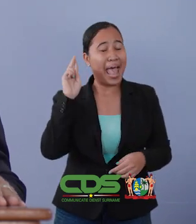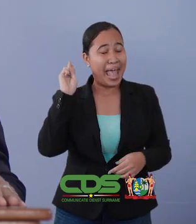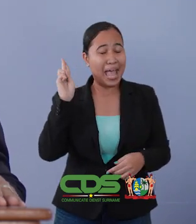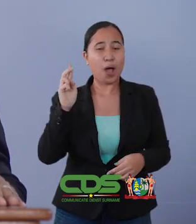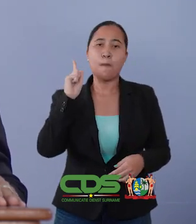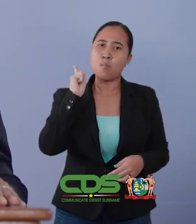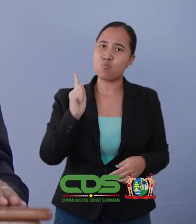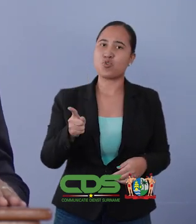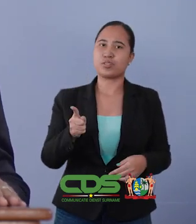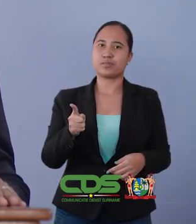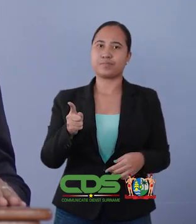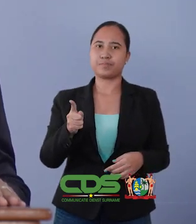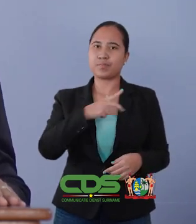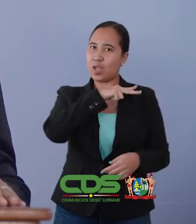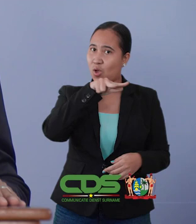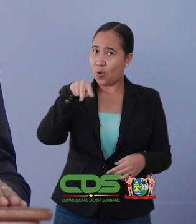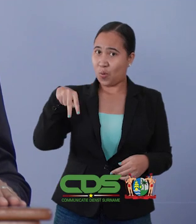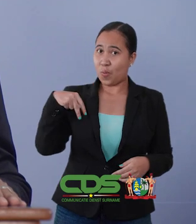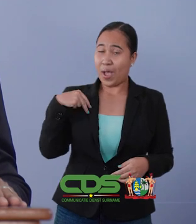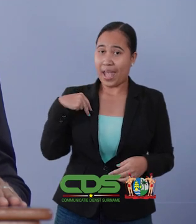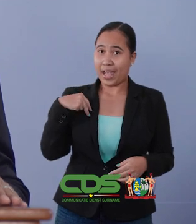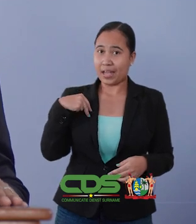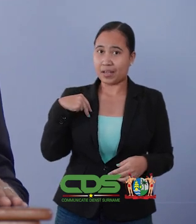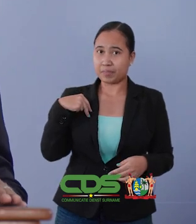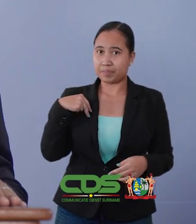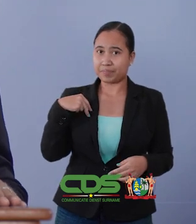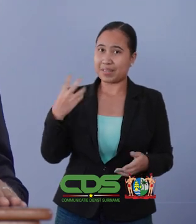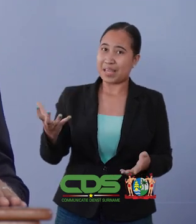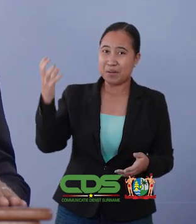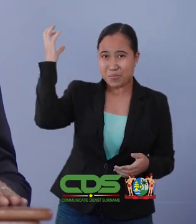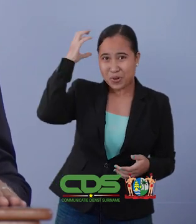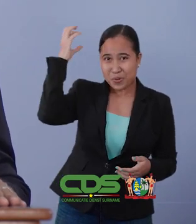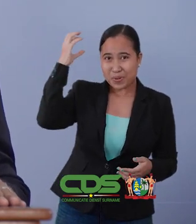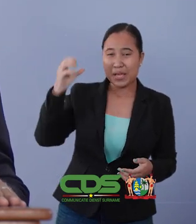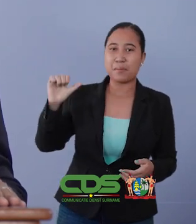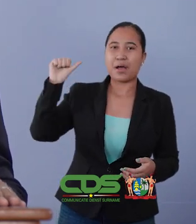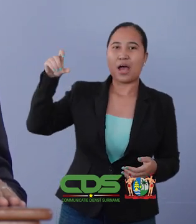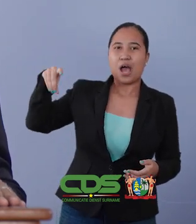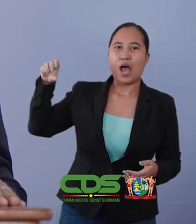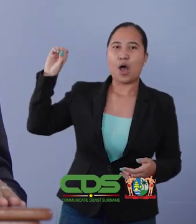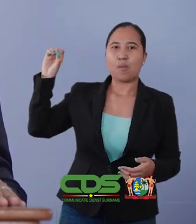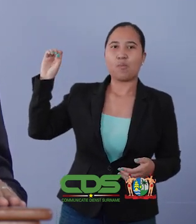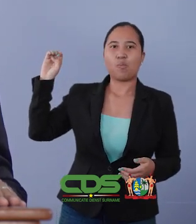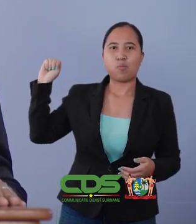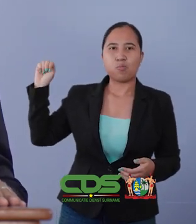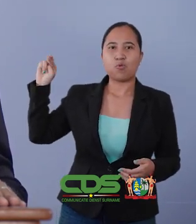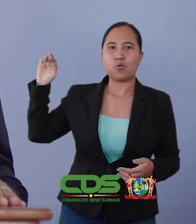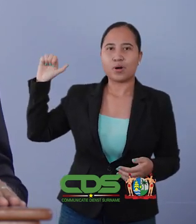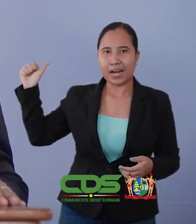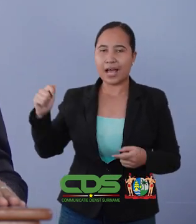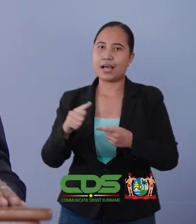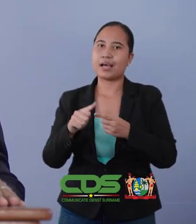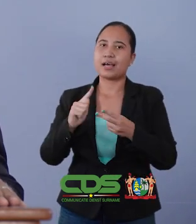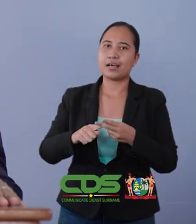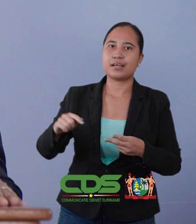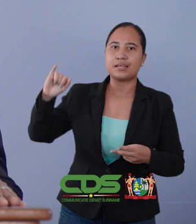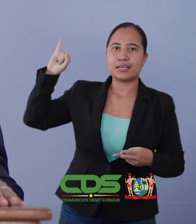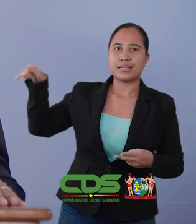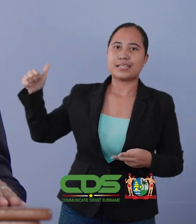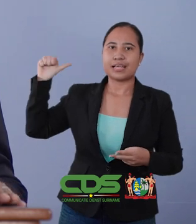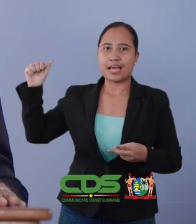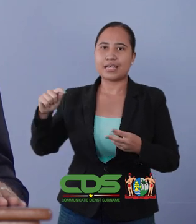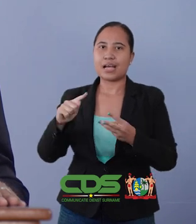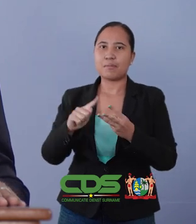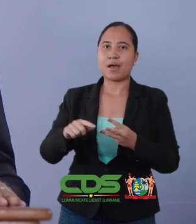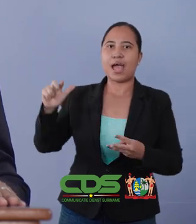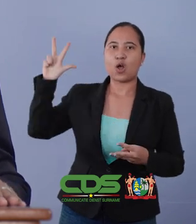is. We hebben te kampen met een uitbraak op Apura, Yarikaba en Kwamalasamutu.